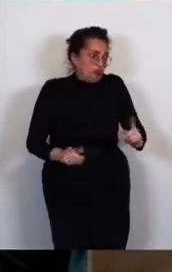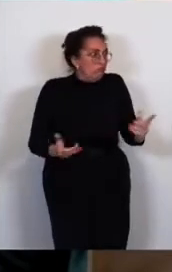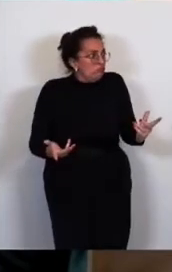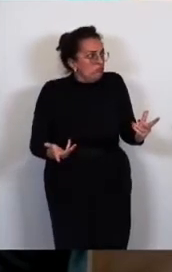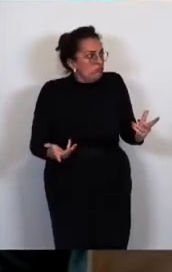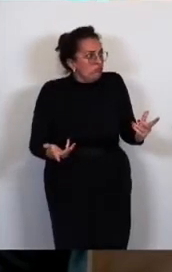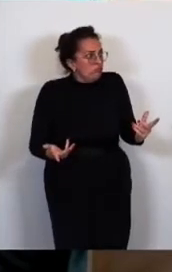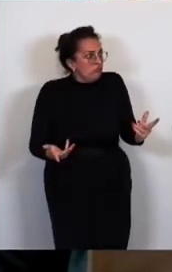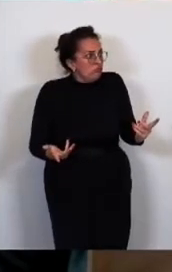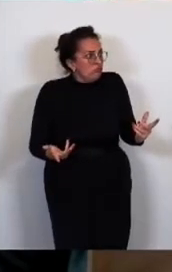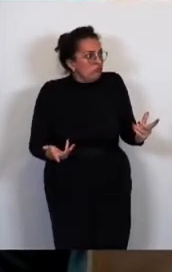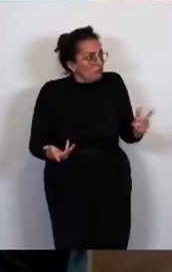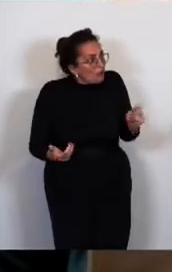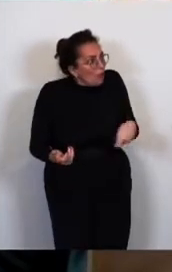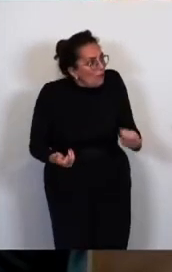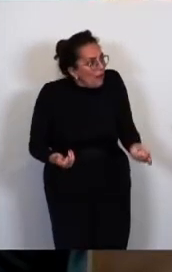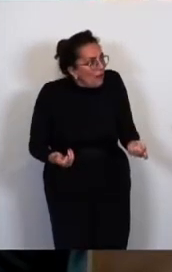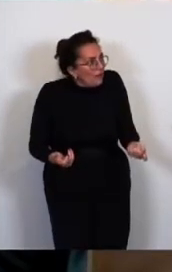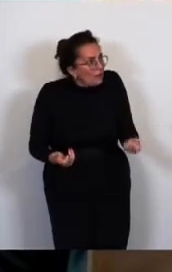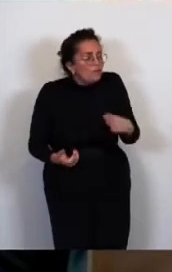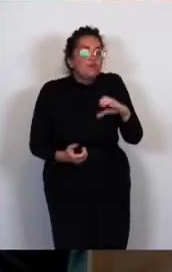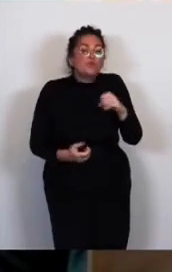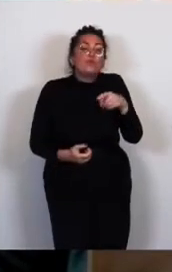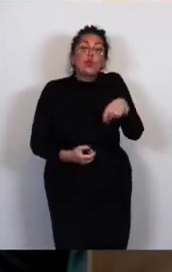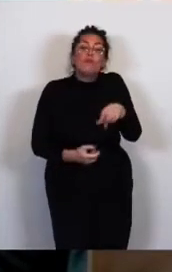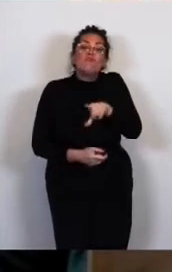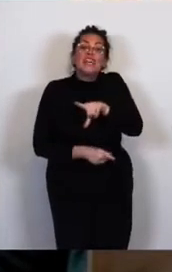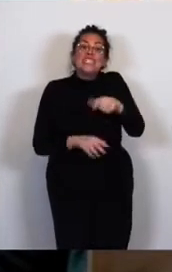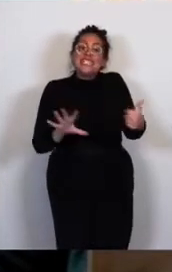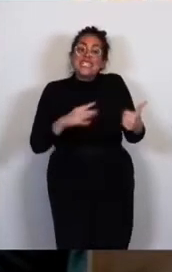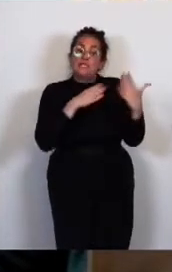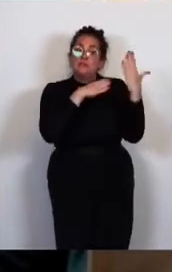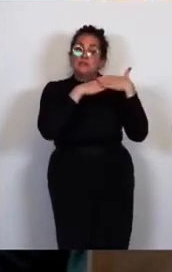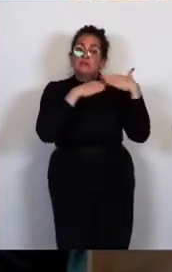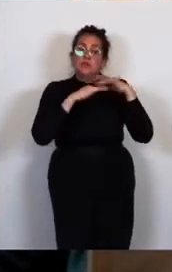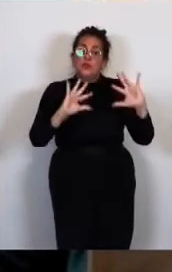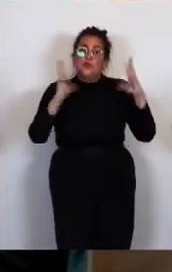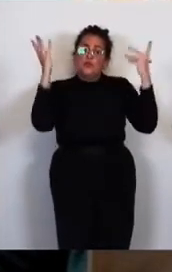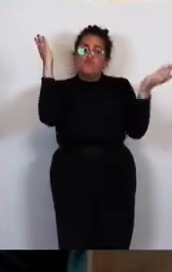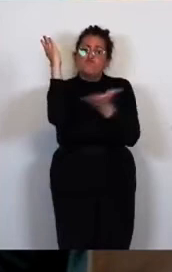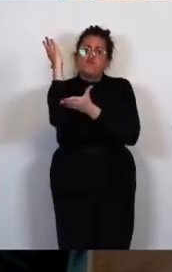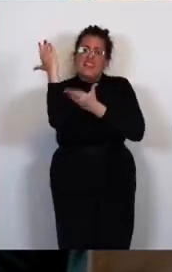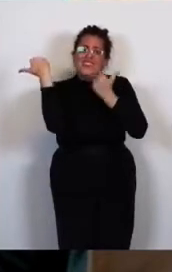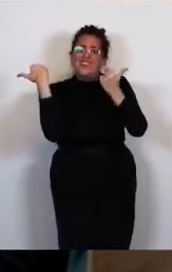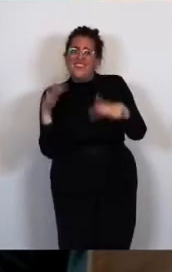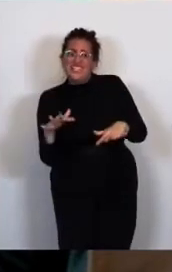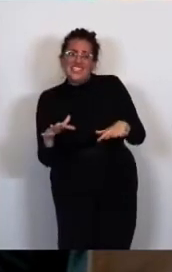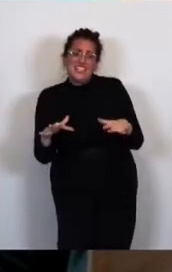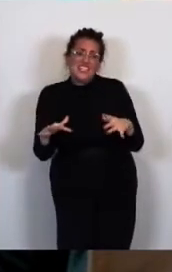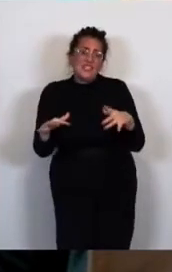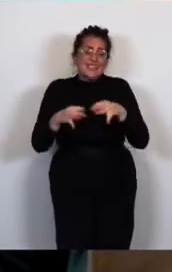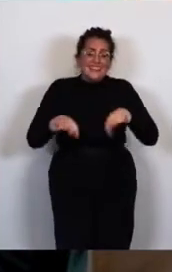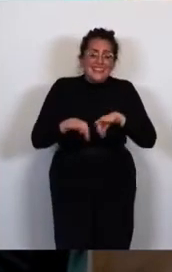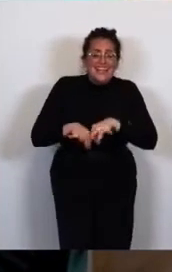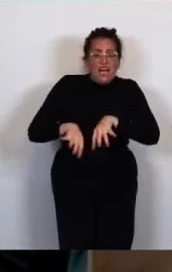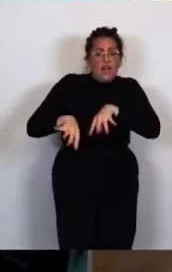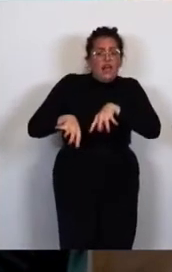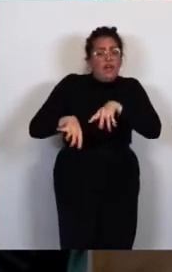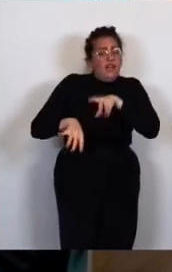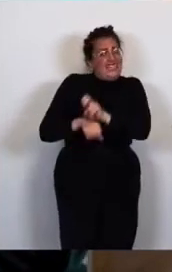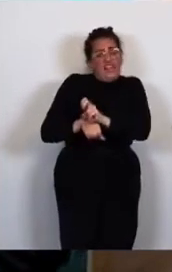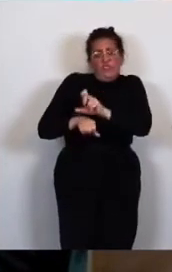où la COP26 réclame la fin de la déforestation, la sobriété foncière, la protection de la biodiversité